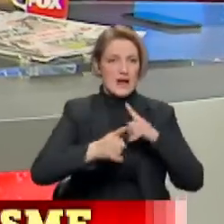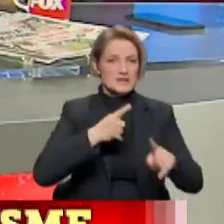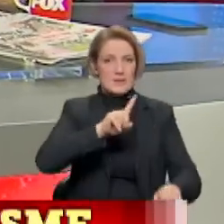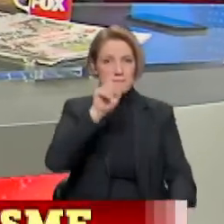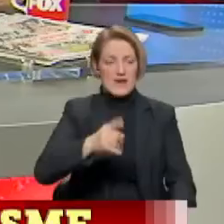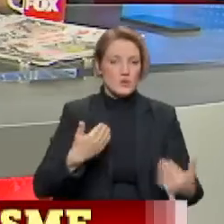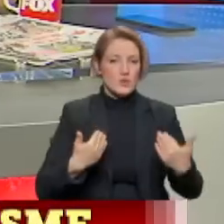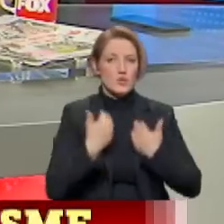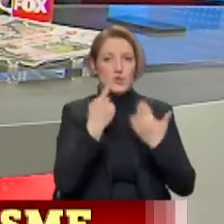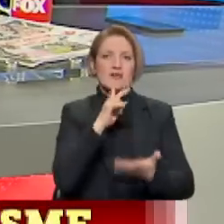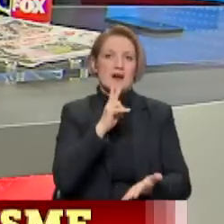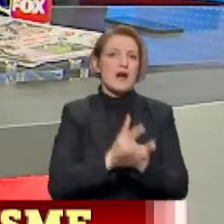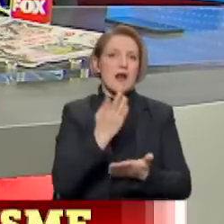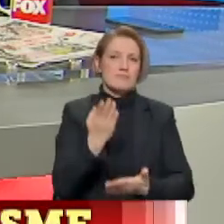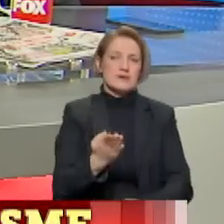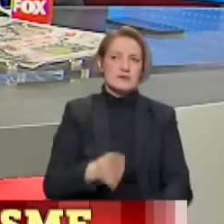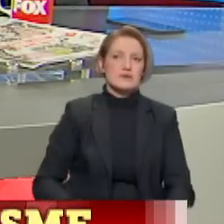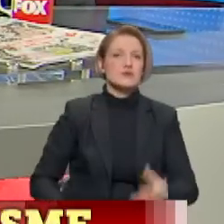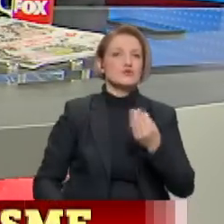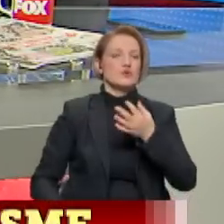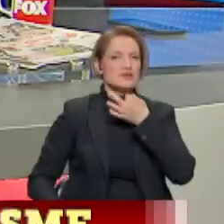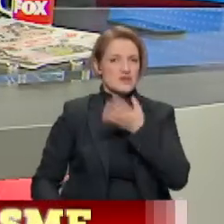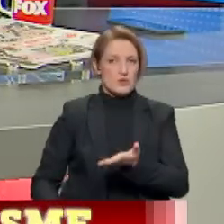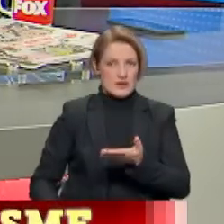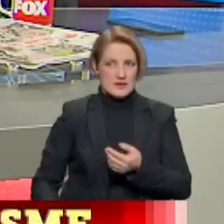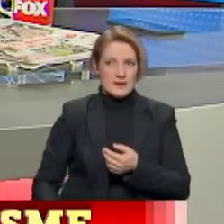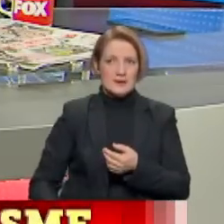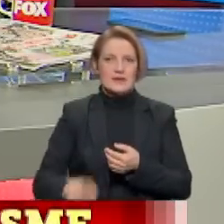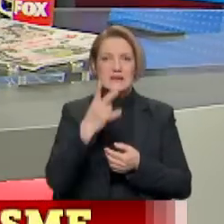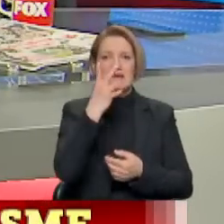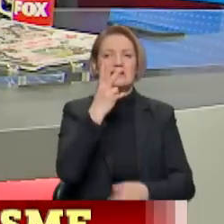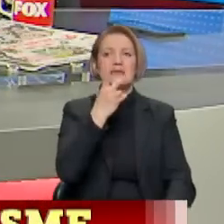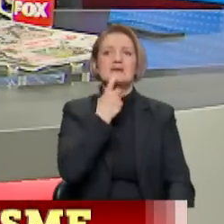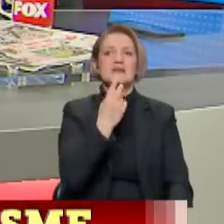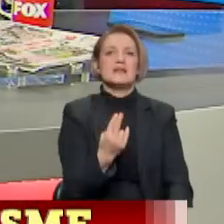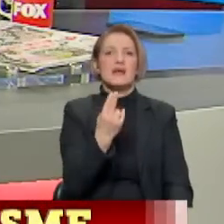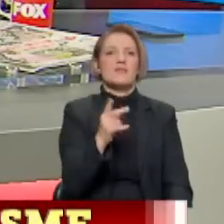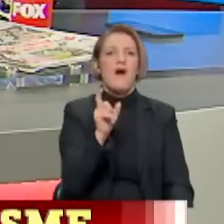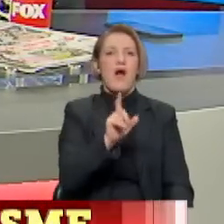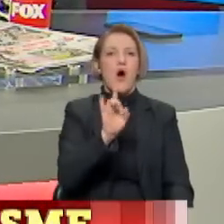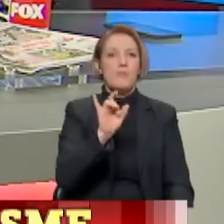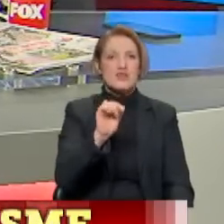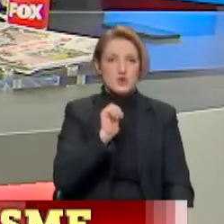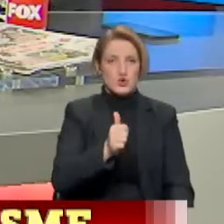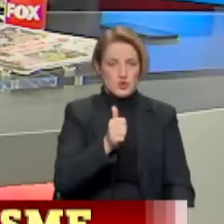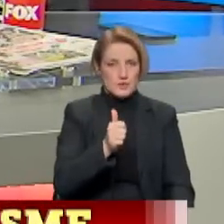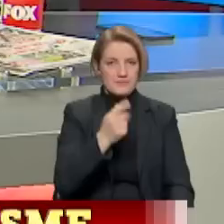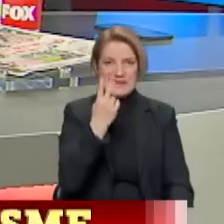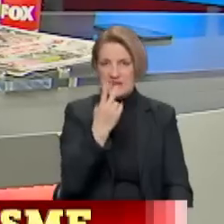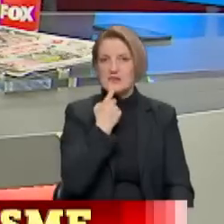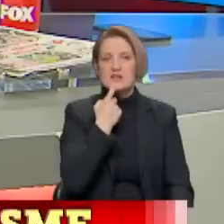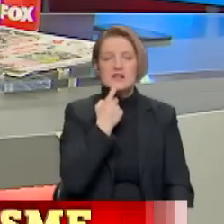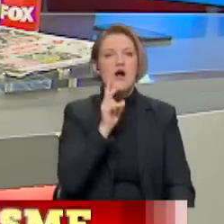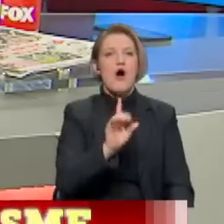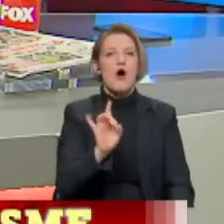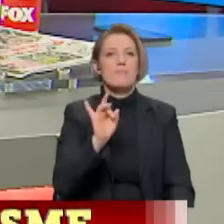yoksa hukuki bir karar mıdır bu? Çok teşekkür ederim. 2 yıl 7 ay 15 gün. 2 yıl 7